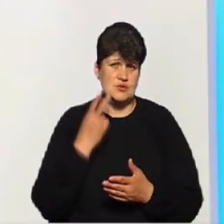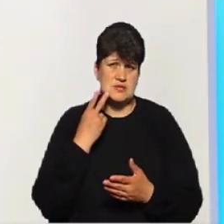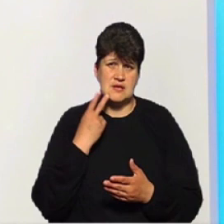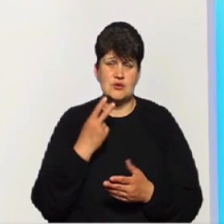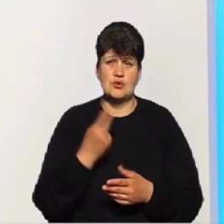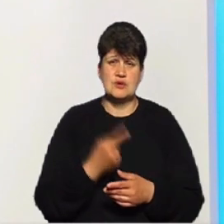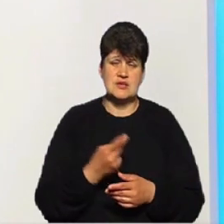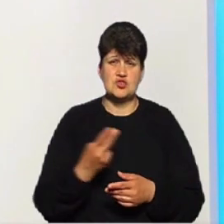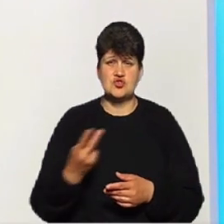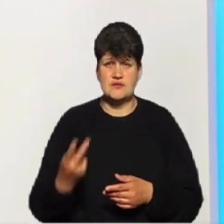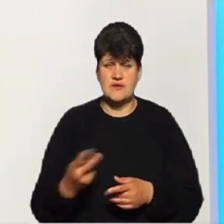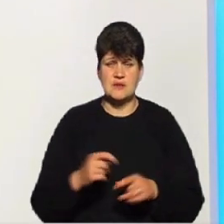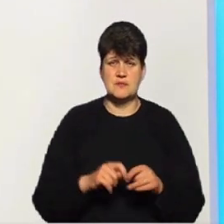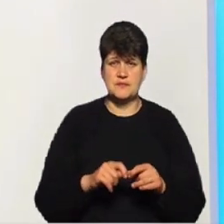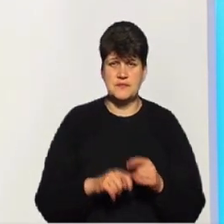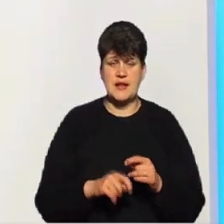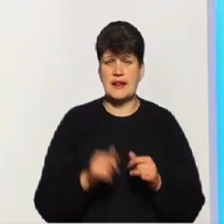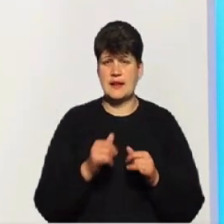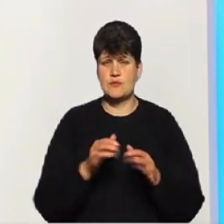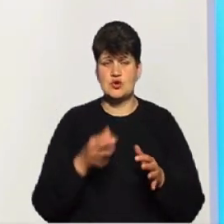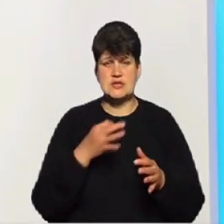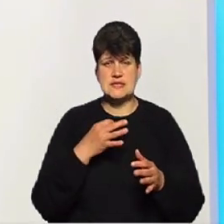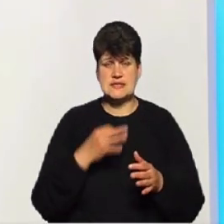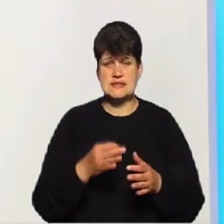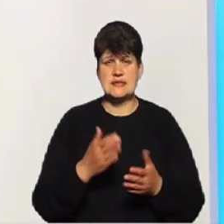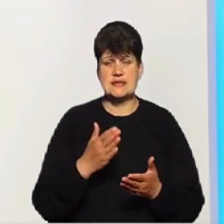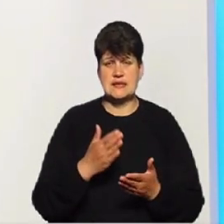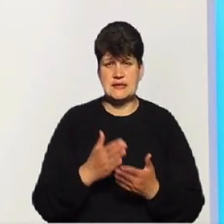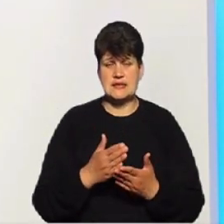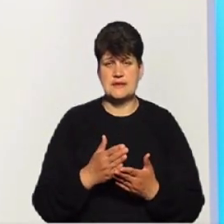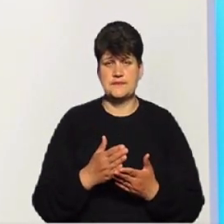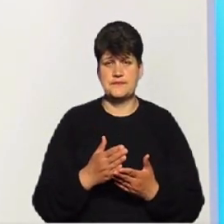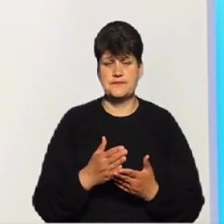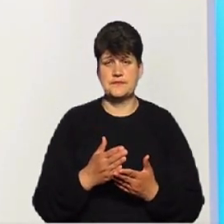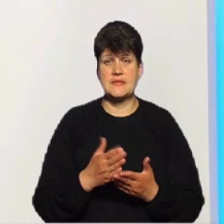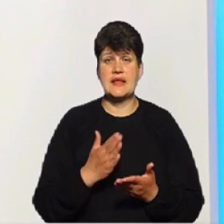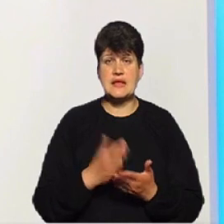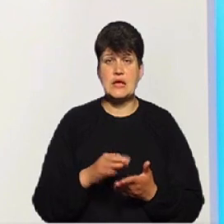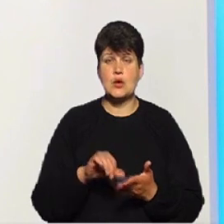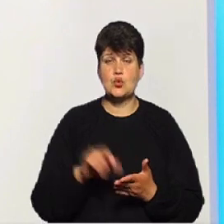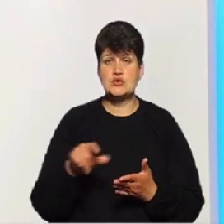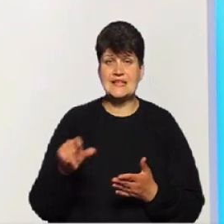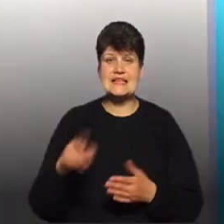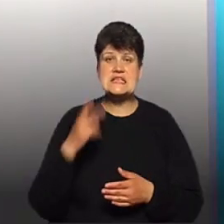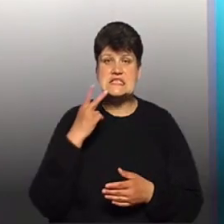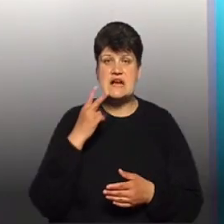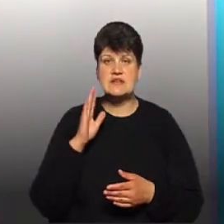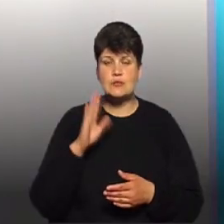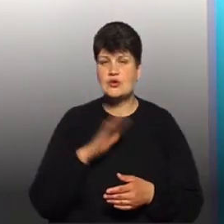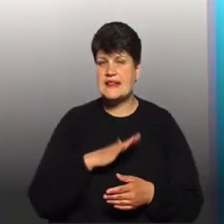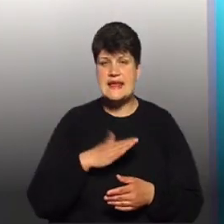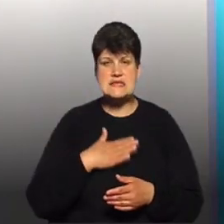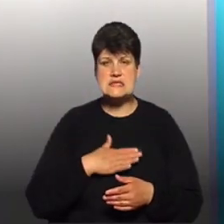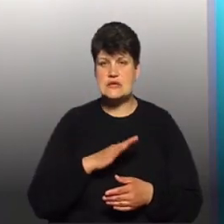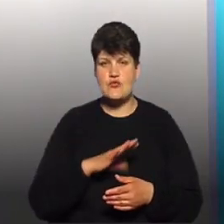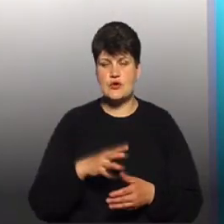бо є не можна сказати, учасники, що які... Кількість. Ні, справа в тому, що є учасники, які завжди будуть незадоволені своїм результатом, вони